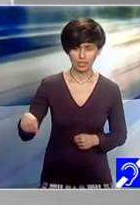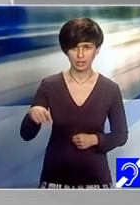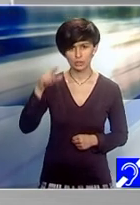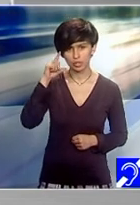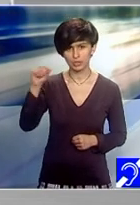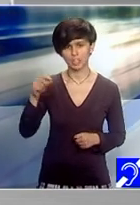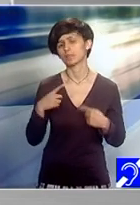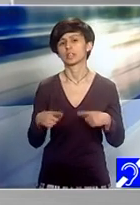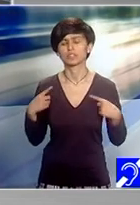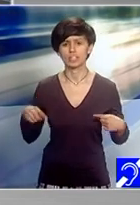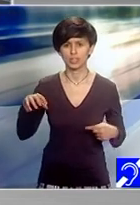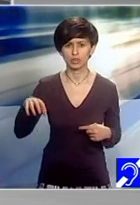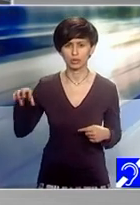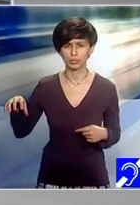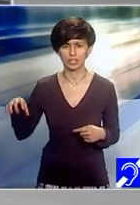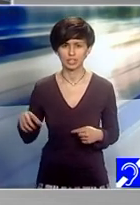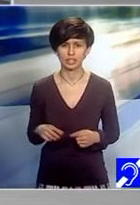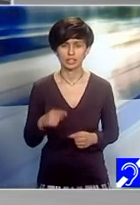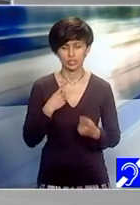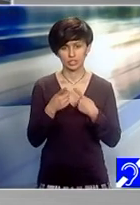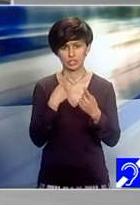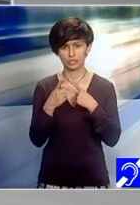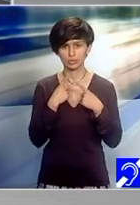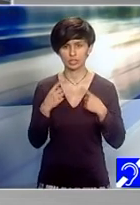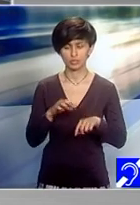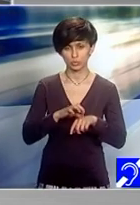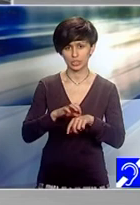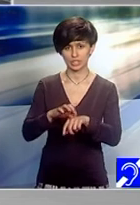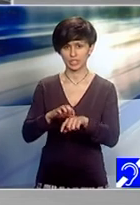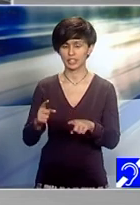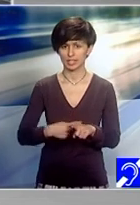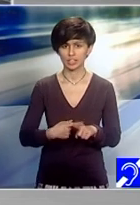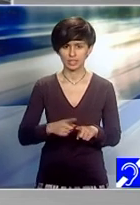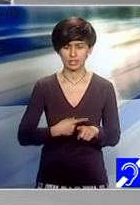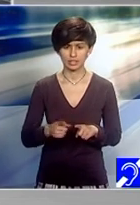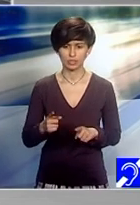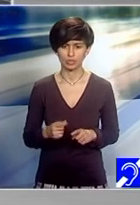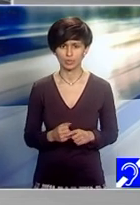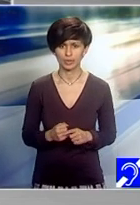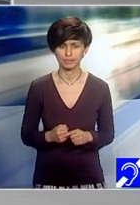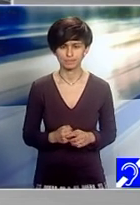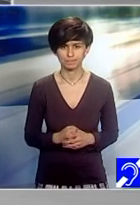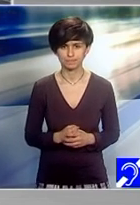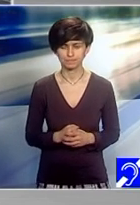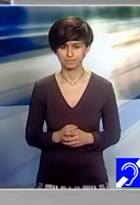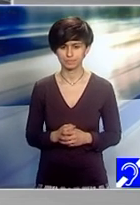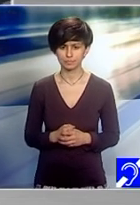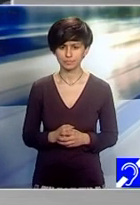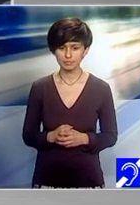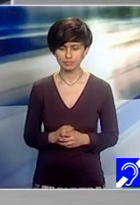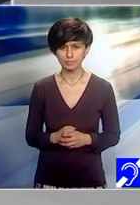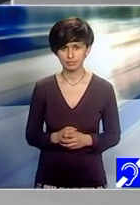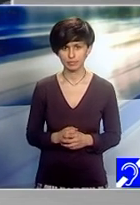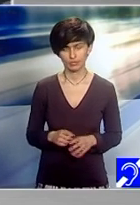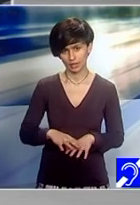prima dată discutăm cu lideri. Lideri fie administrativ, fie mai ales de etnii, acolo unde sunt implicate de etniile. Și împreună